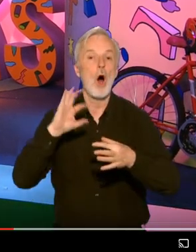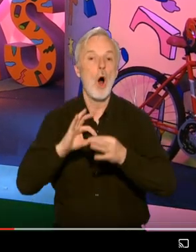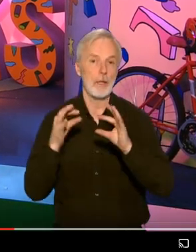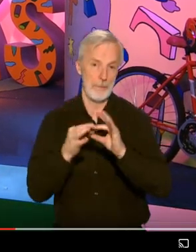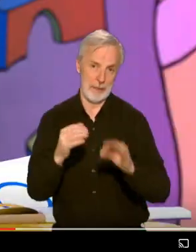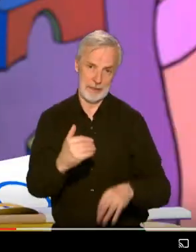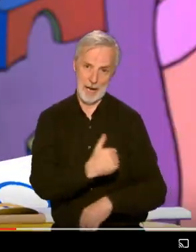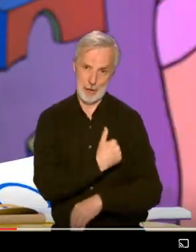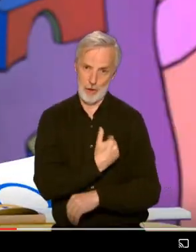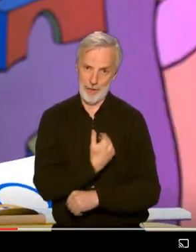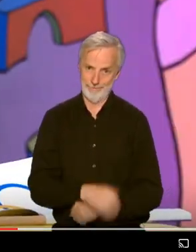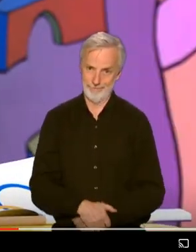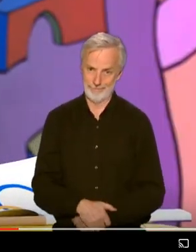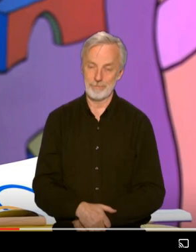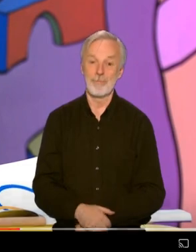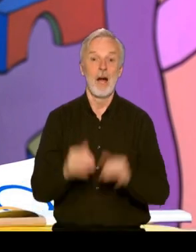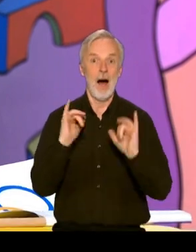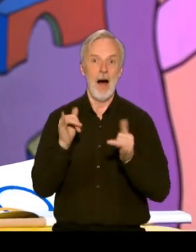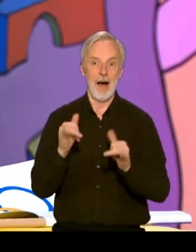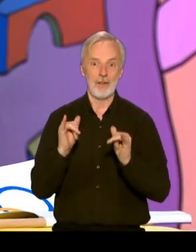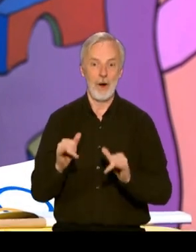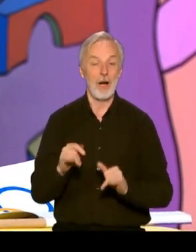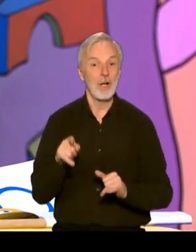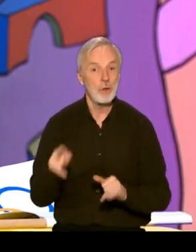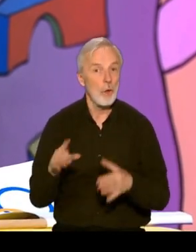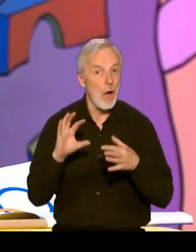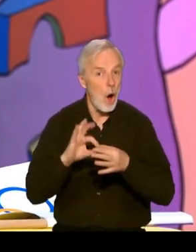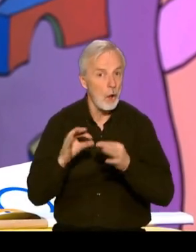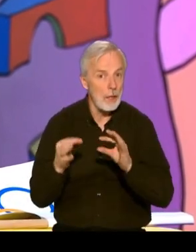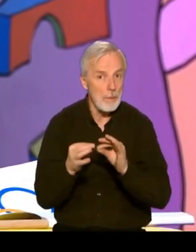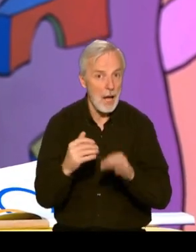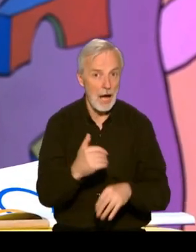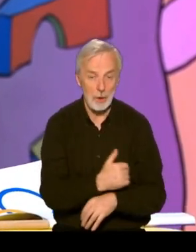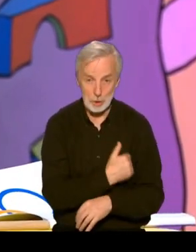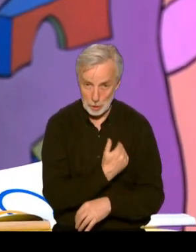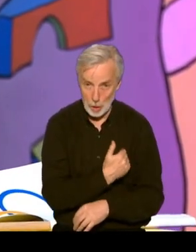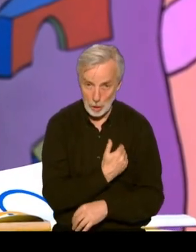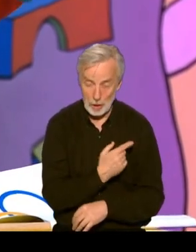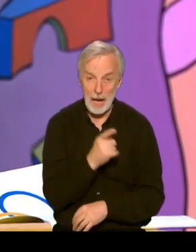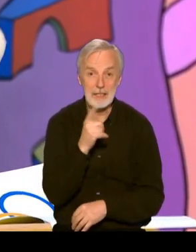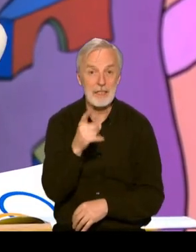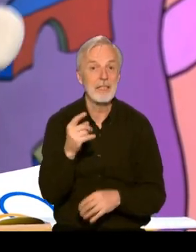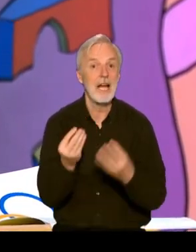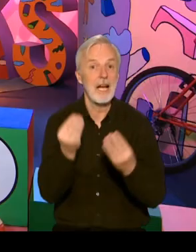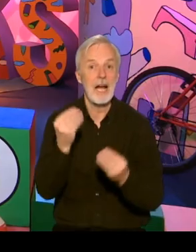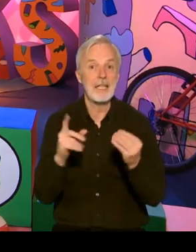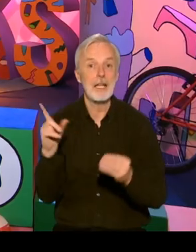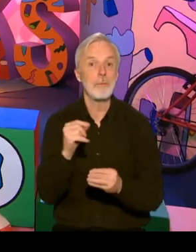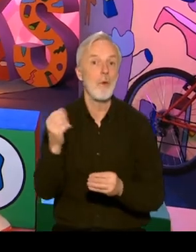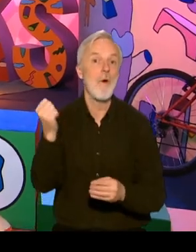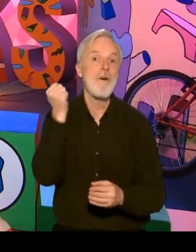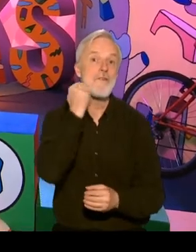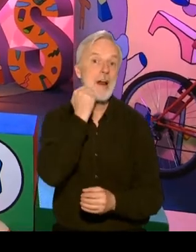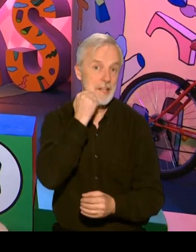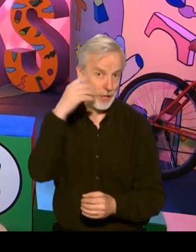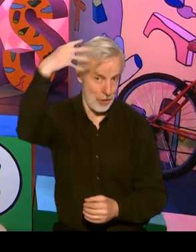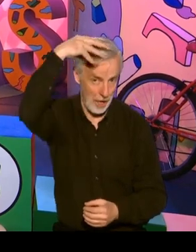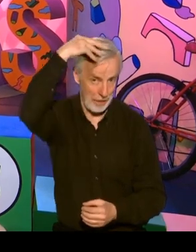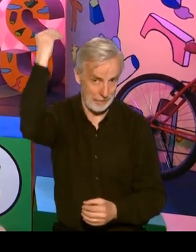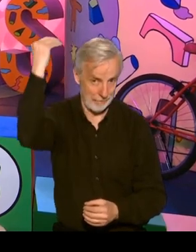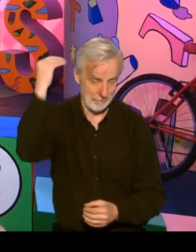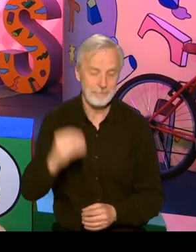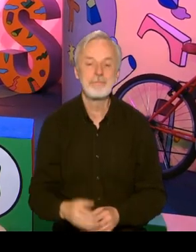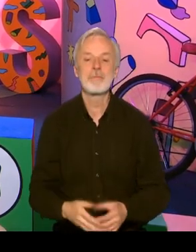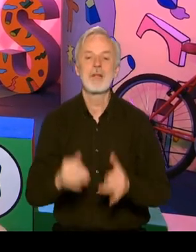školce. Juhu, tak tohle je ta olympiádová školka, na kterou si s Františkem hrajete. No přesně tak. My si tady